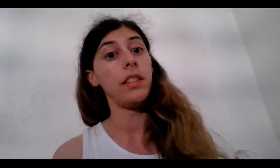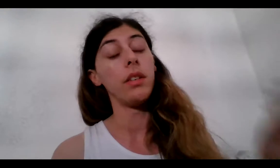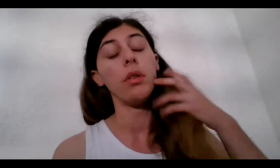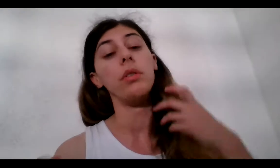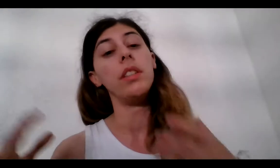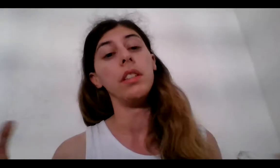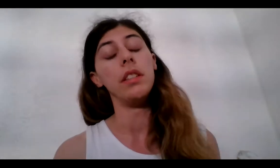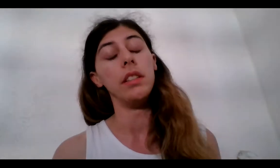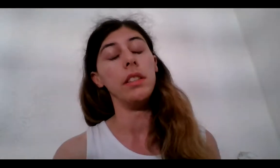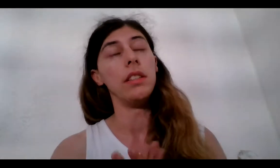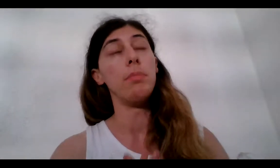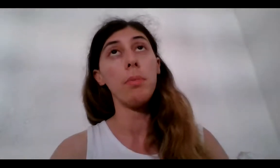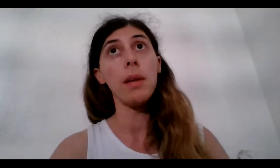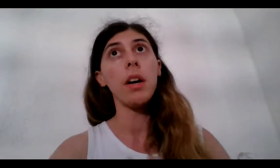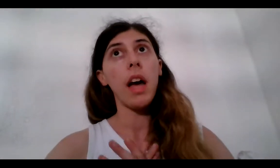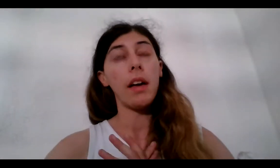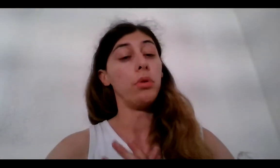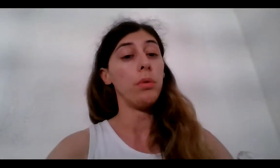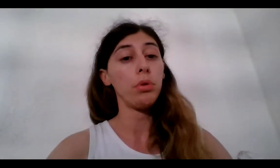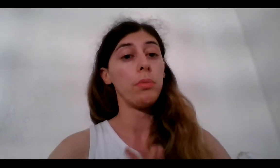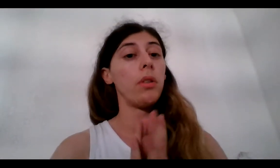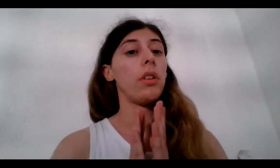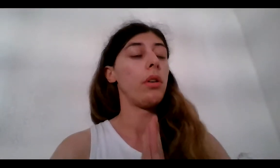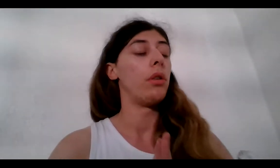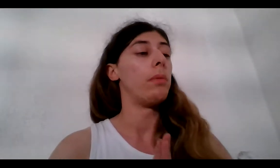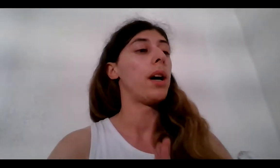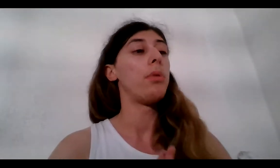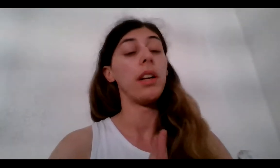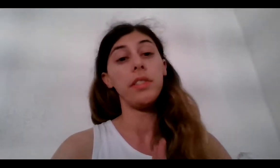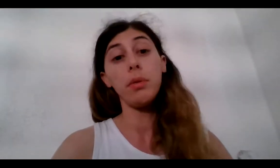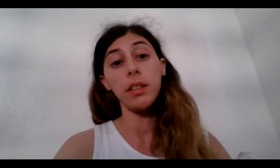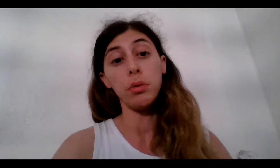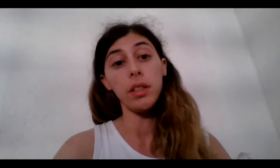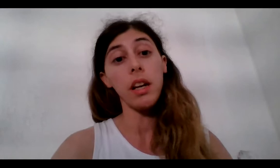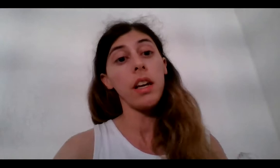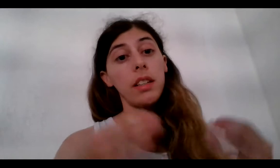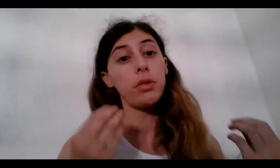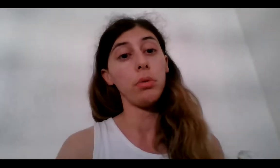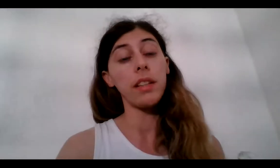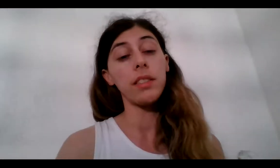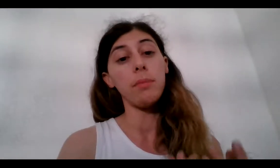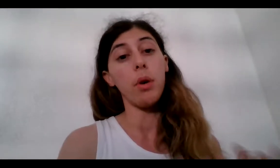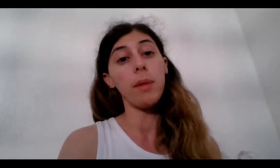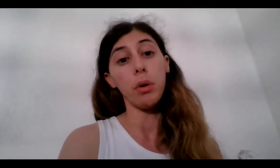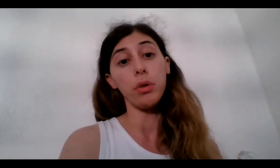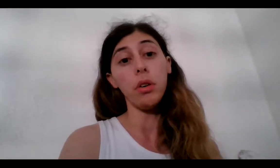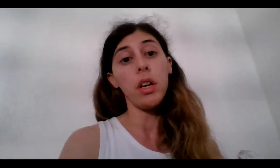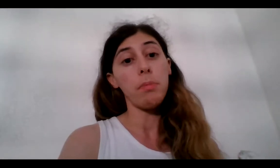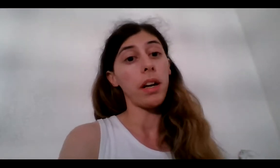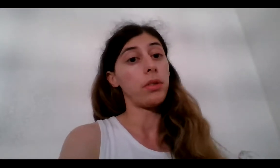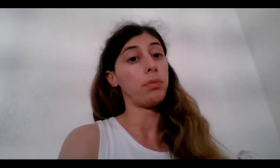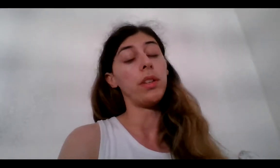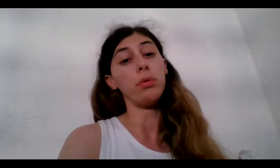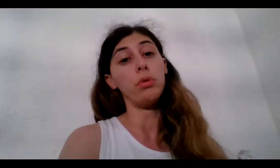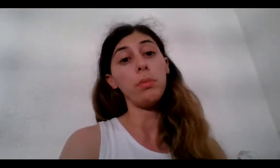à des problèmes de remboursement par rapport à la sécurité sociale qui sont extrêmement importants.